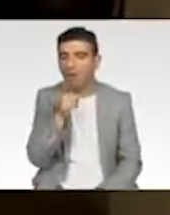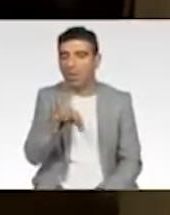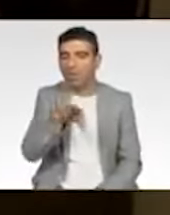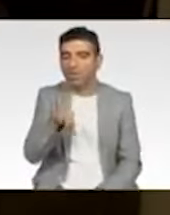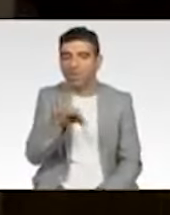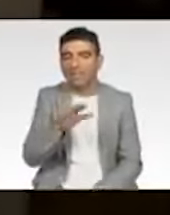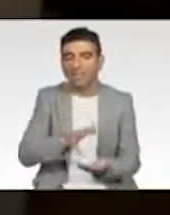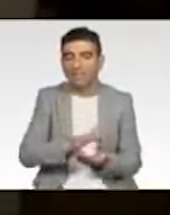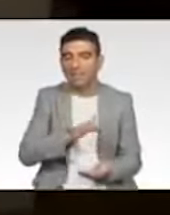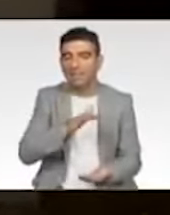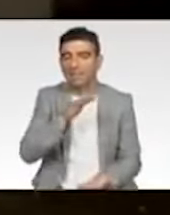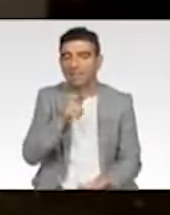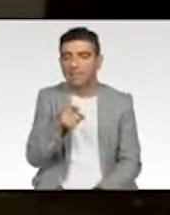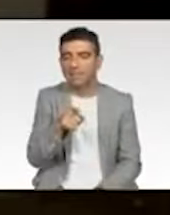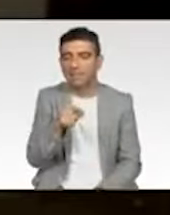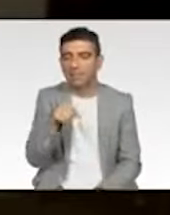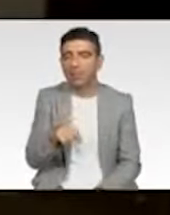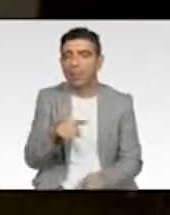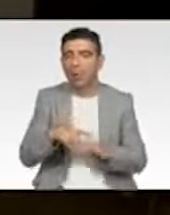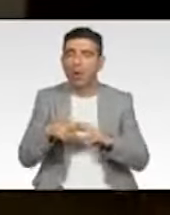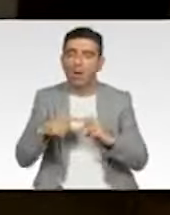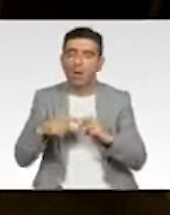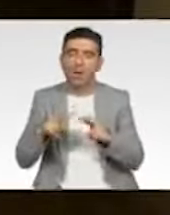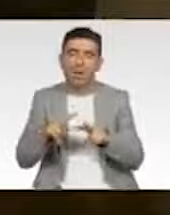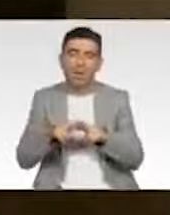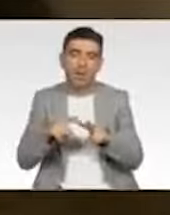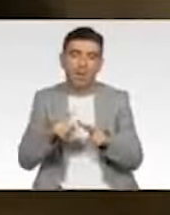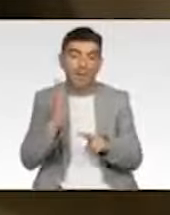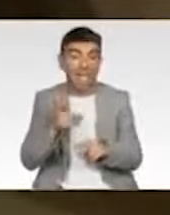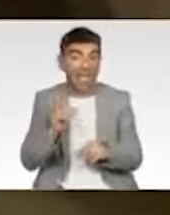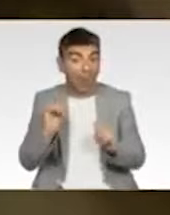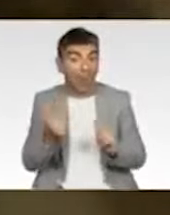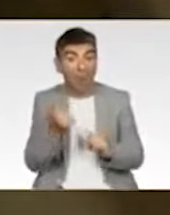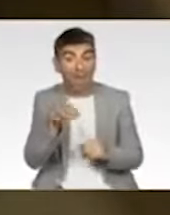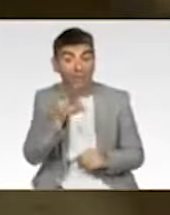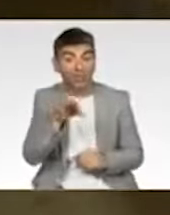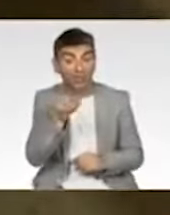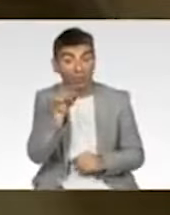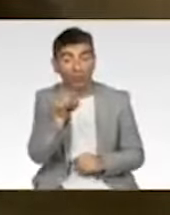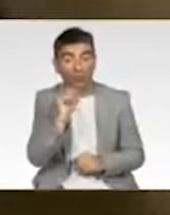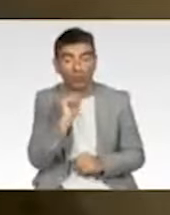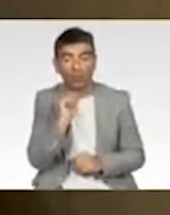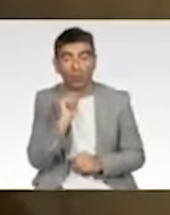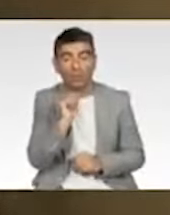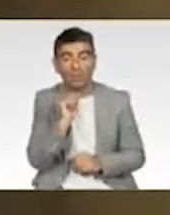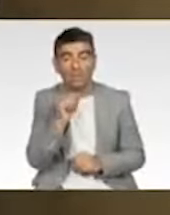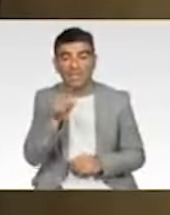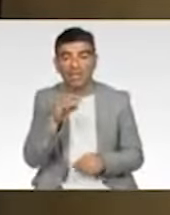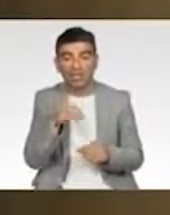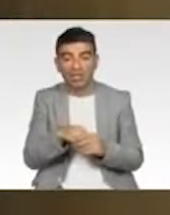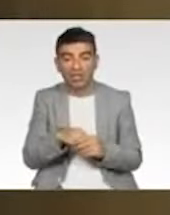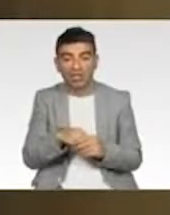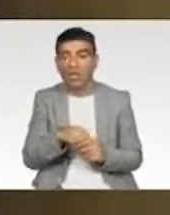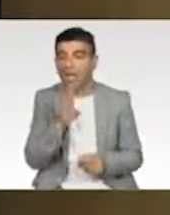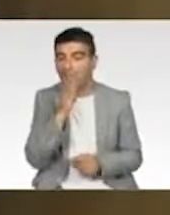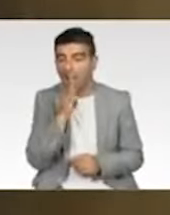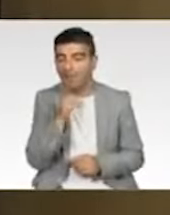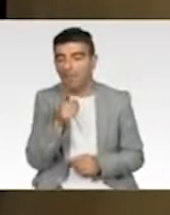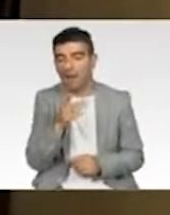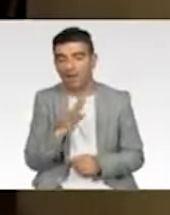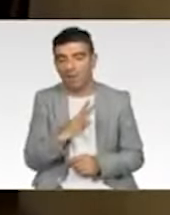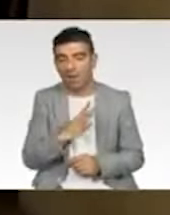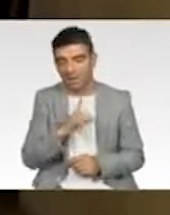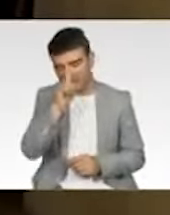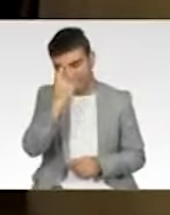çayın birikmesiyle bu harmanımız oluşuyor. En kaliteli çayımız budur. İçinde yaprak kısmı